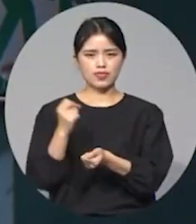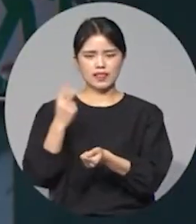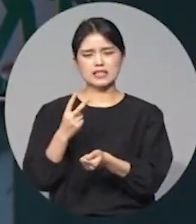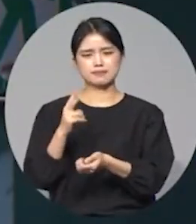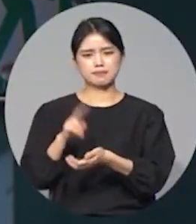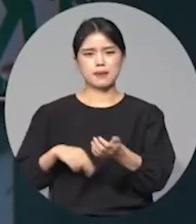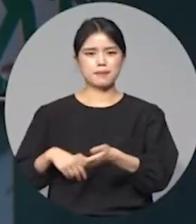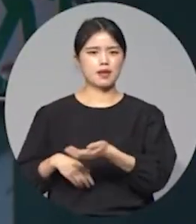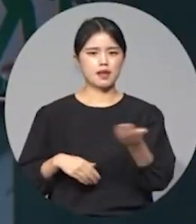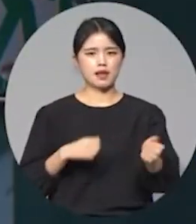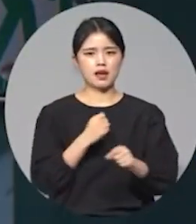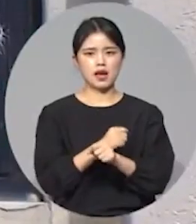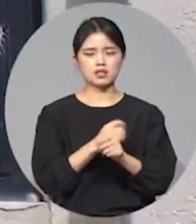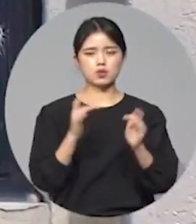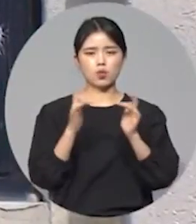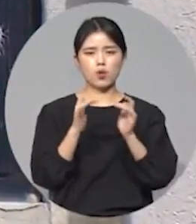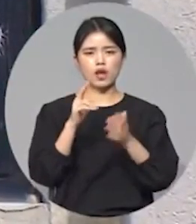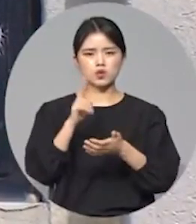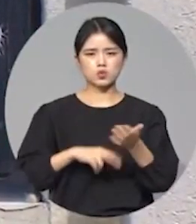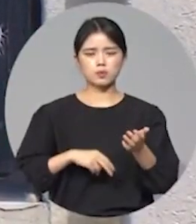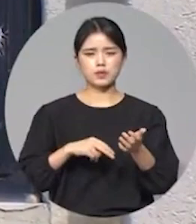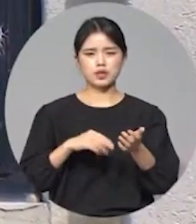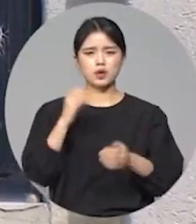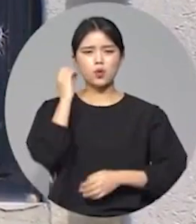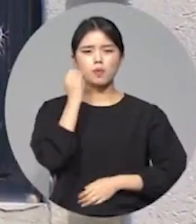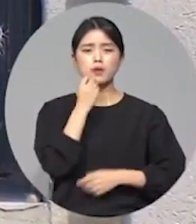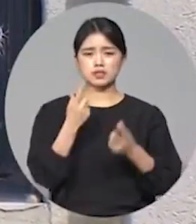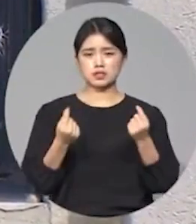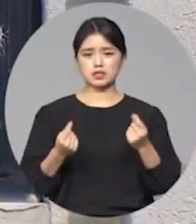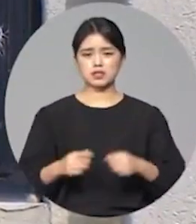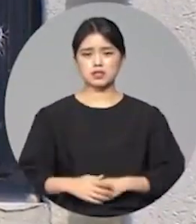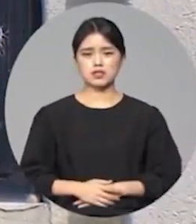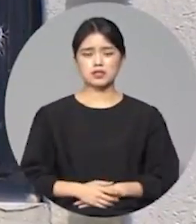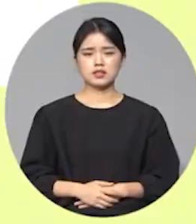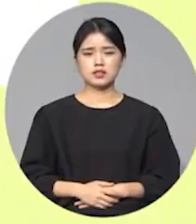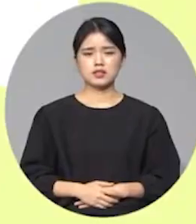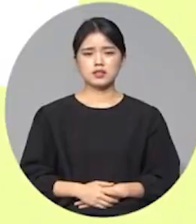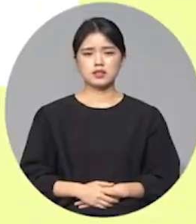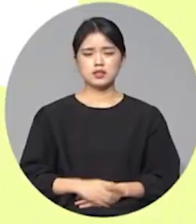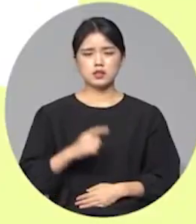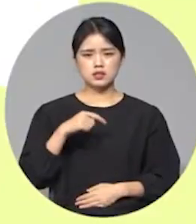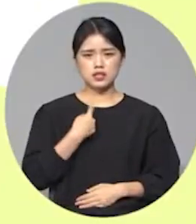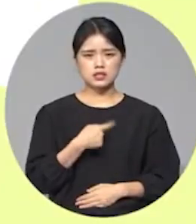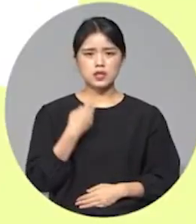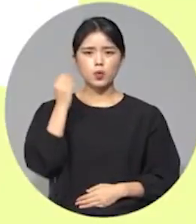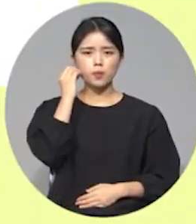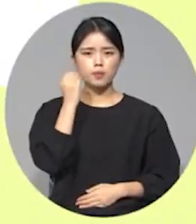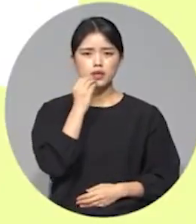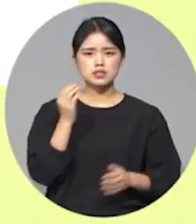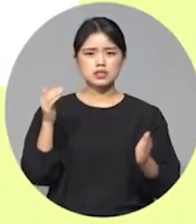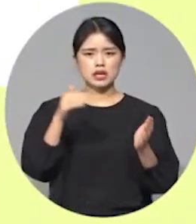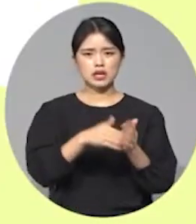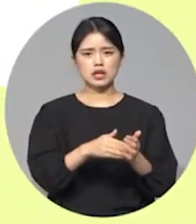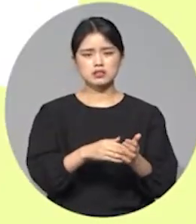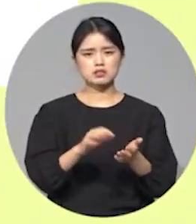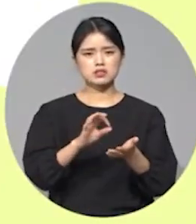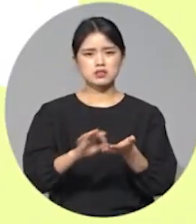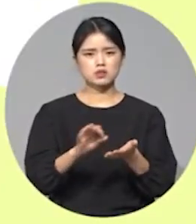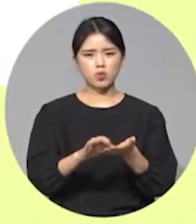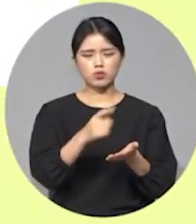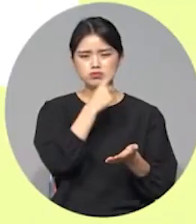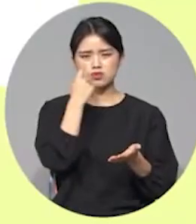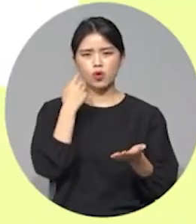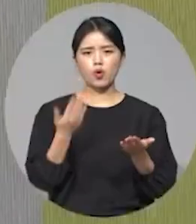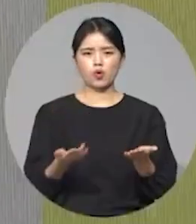재판매하는 온라인 쇼핑몰에 가까운 회사였던 셈입니다. 더구나 자체 홈페이지조차 이용 흔적이 거의